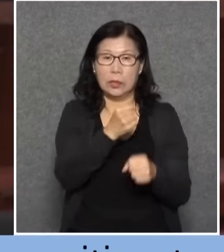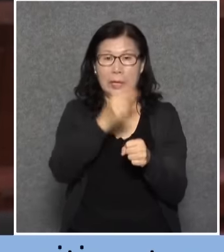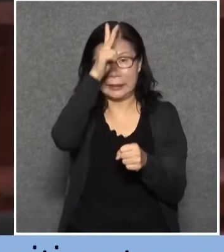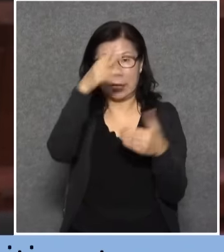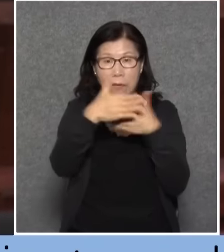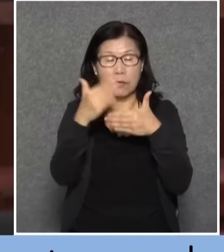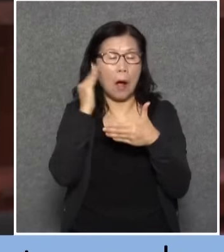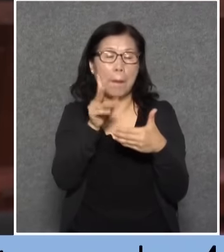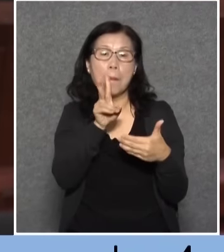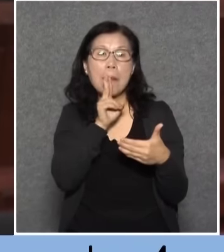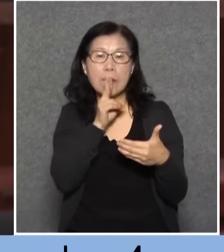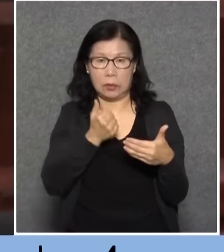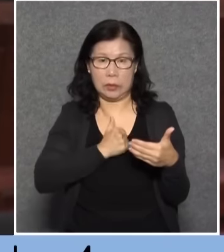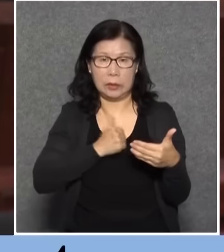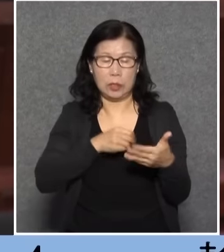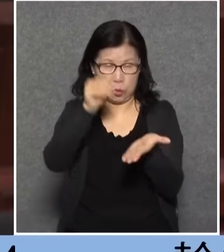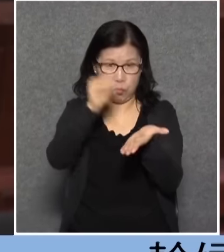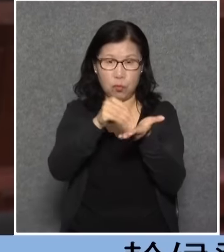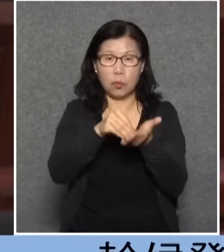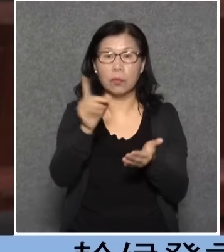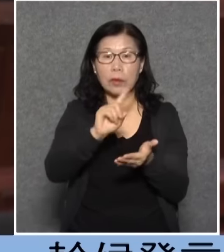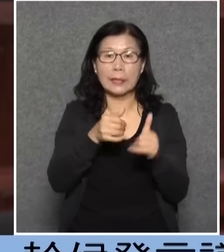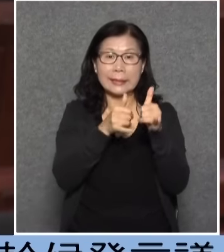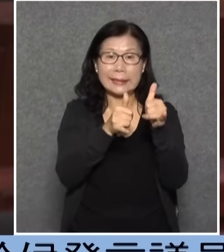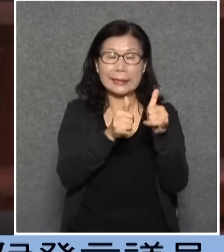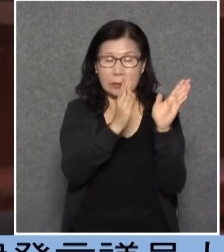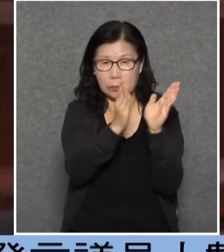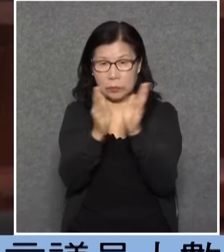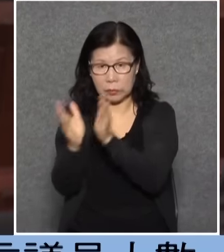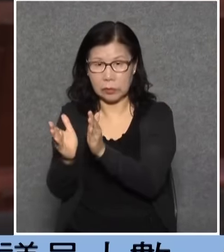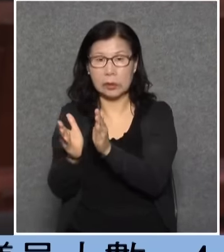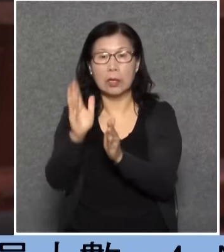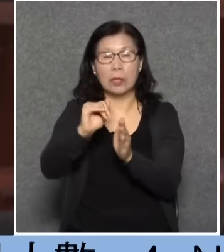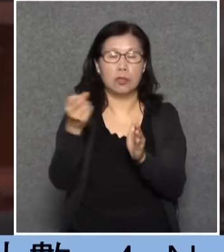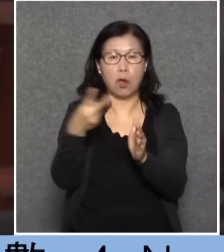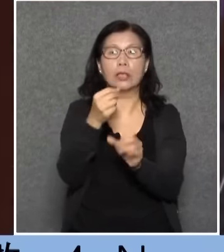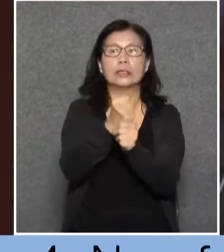常任秘書長，咁就決定咧，係按既定程序可以做嘅下一步工作。